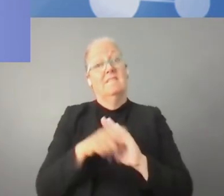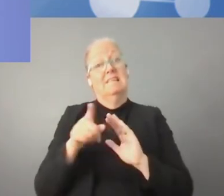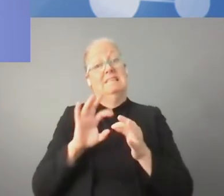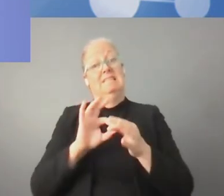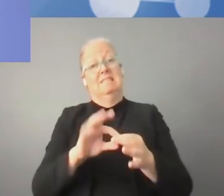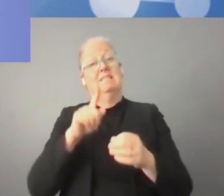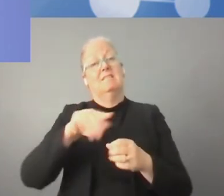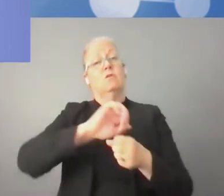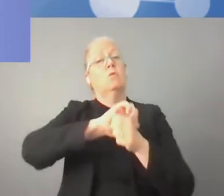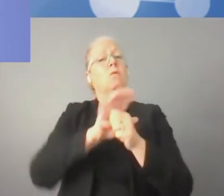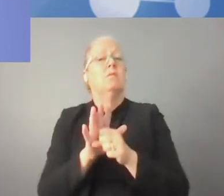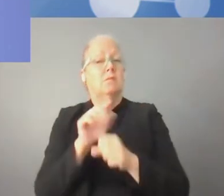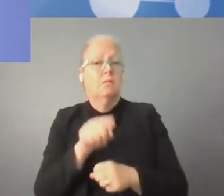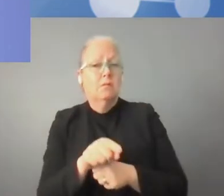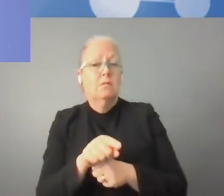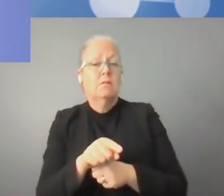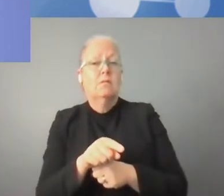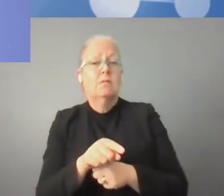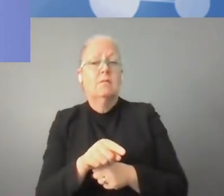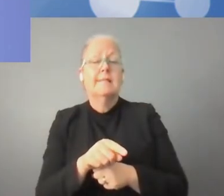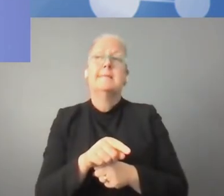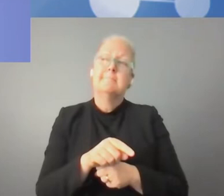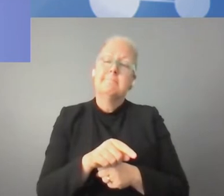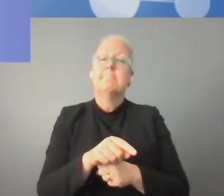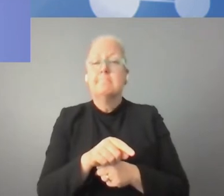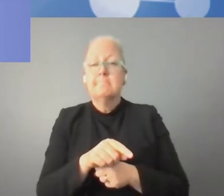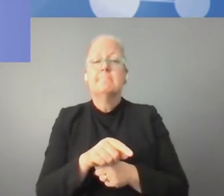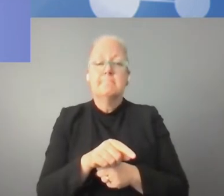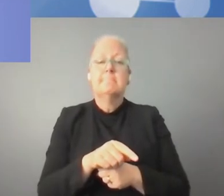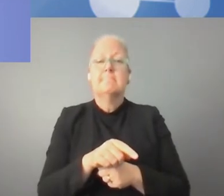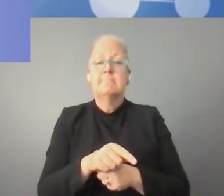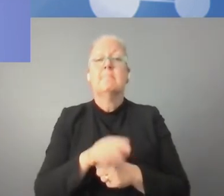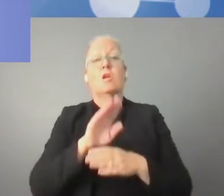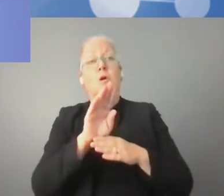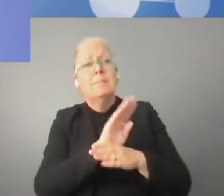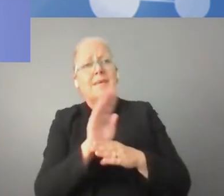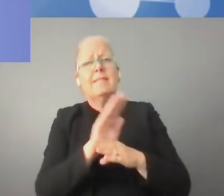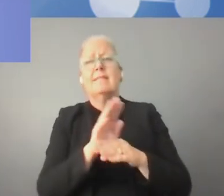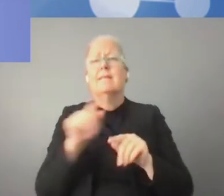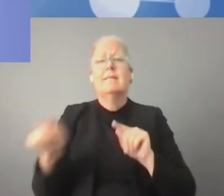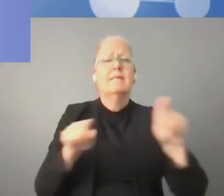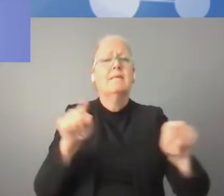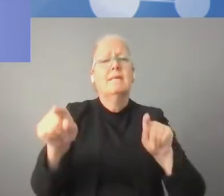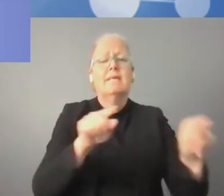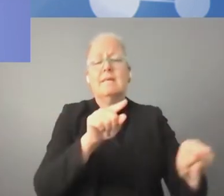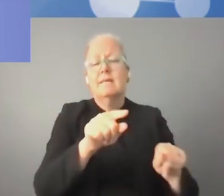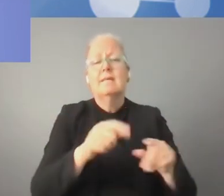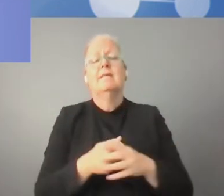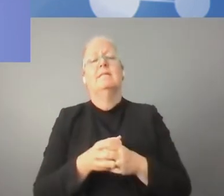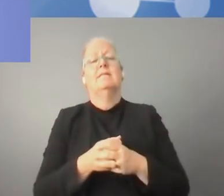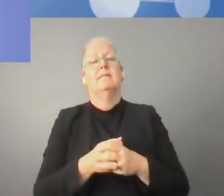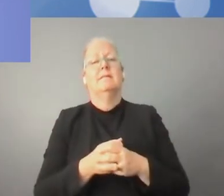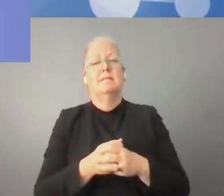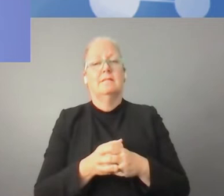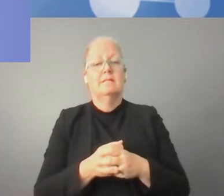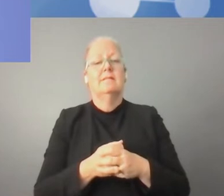新冠疫情有很多很深的坏的影响，但是这些很坏的影响，如